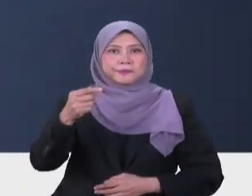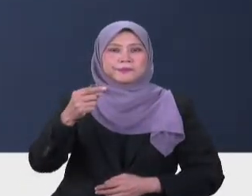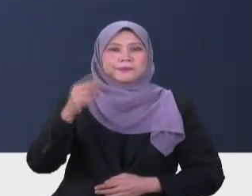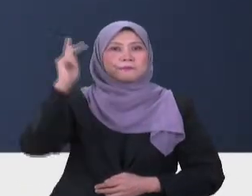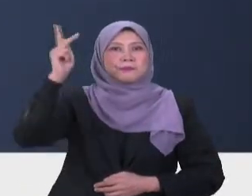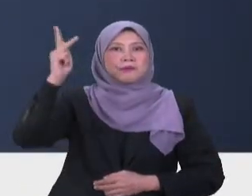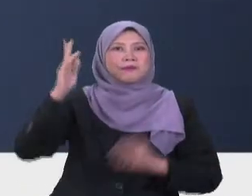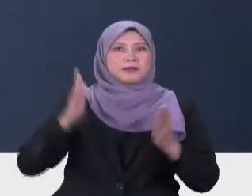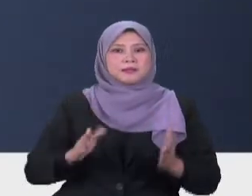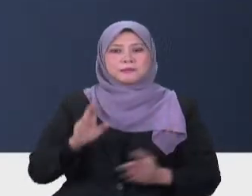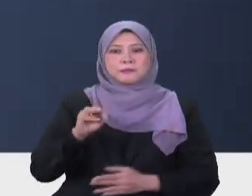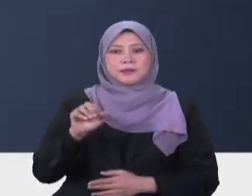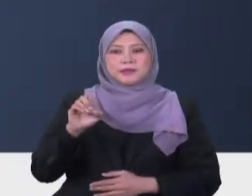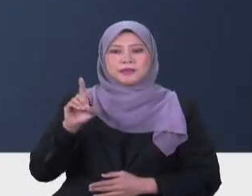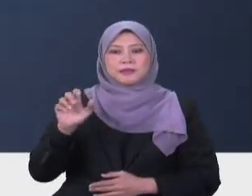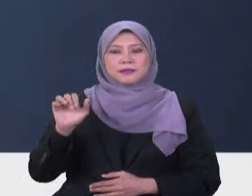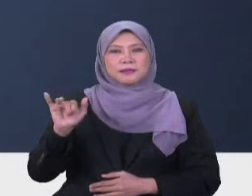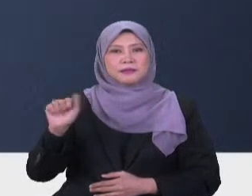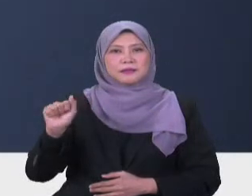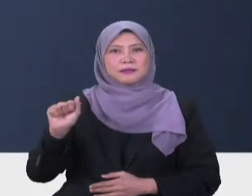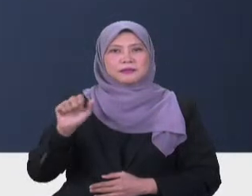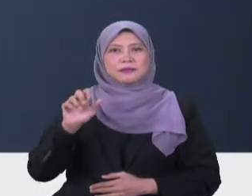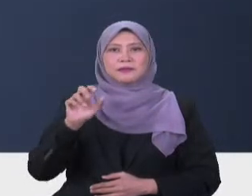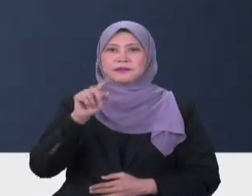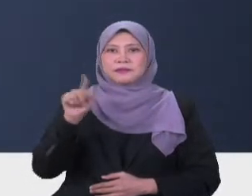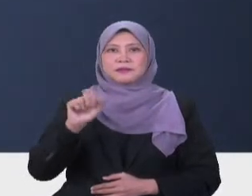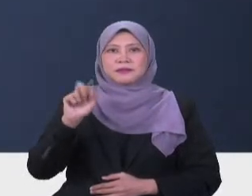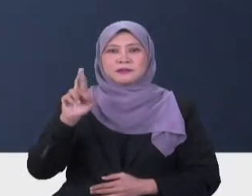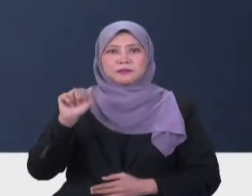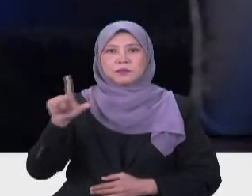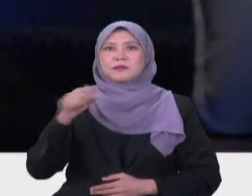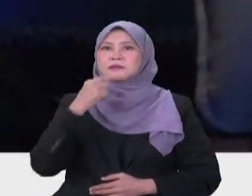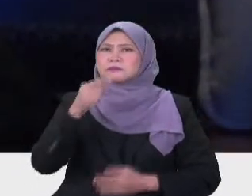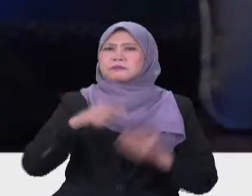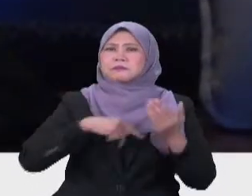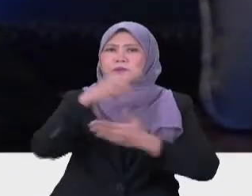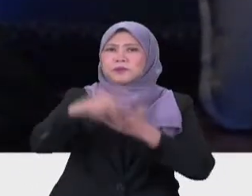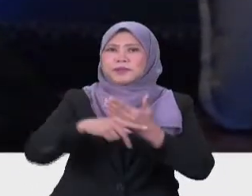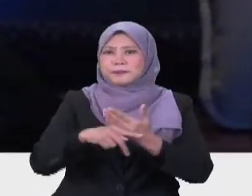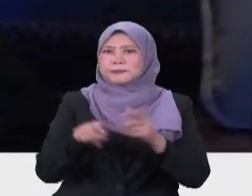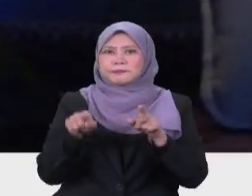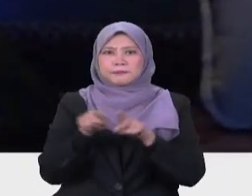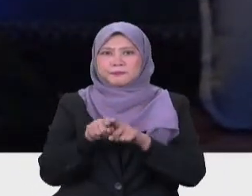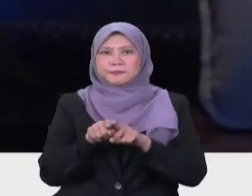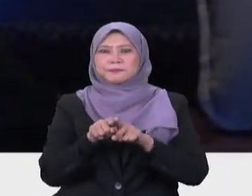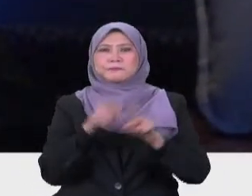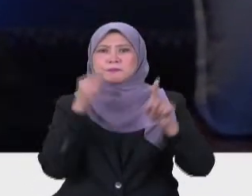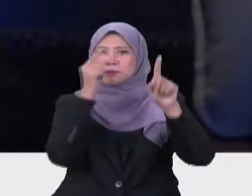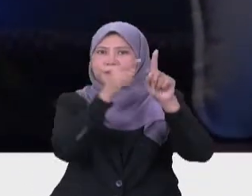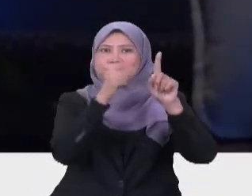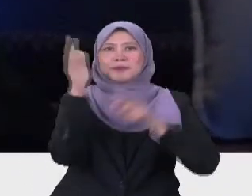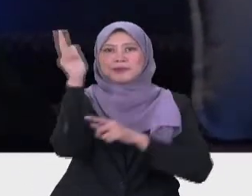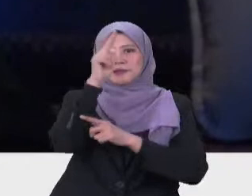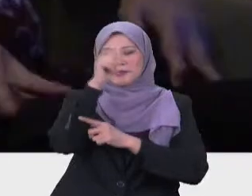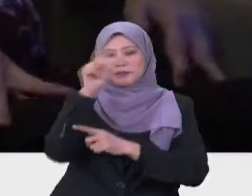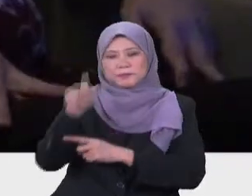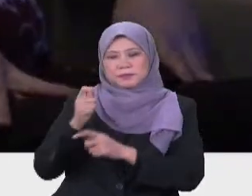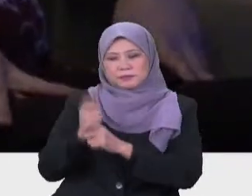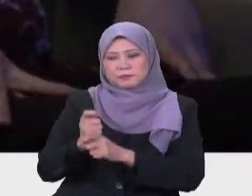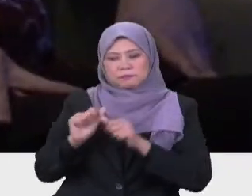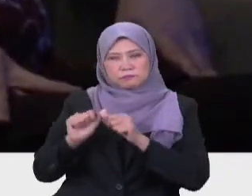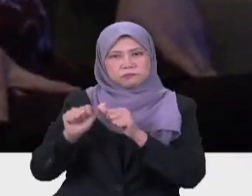profestama Jogja Zainul Anwar macam yakin program seumpama seiring dengan hasrat kerajaan dalam mengekalkan